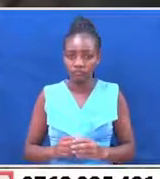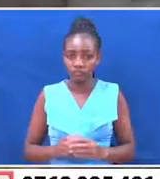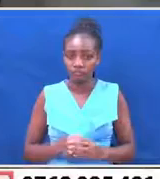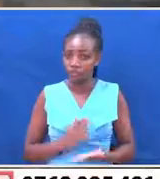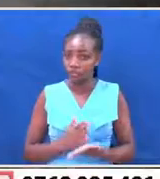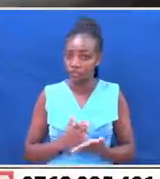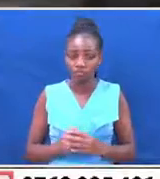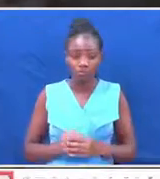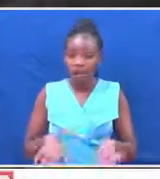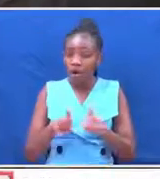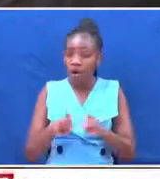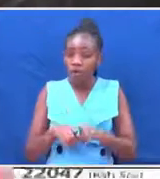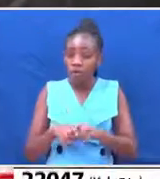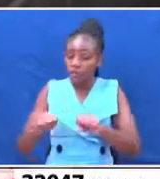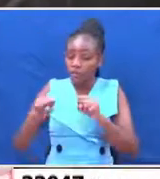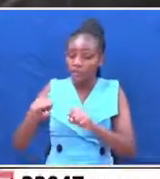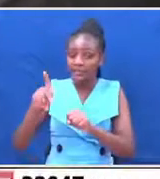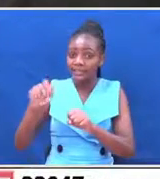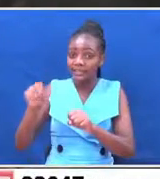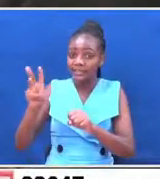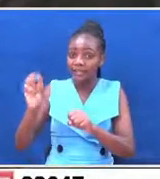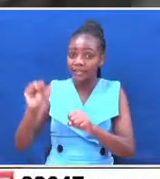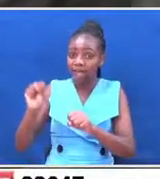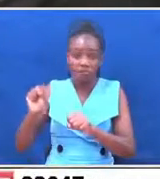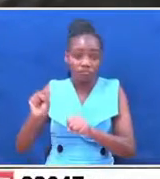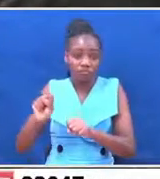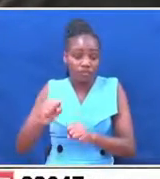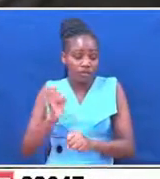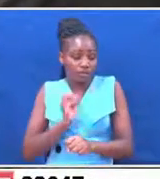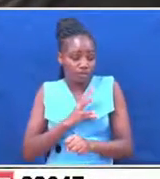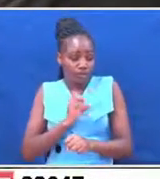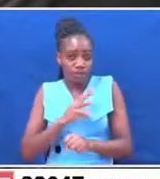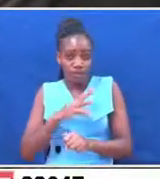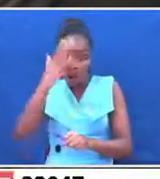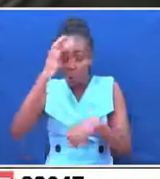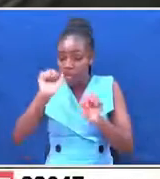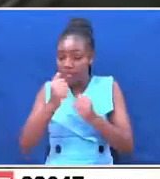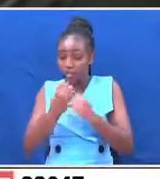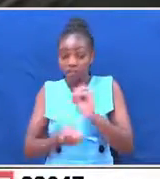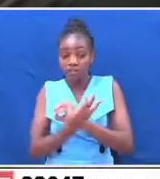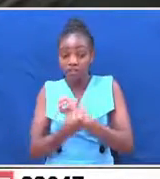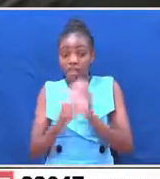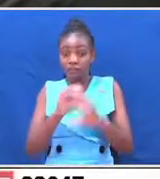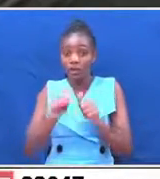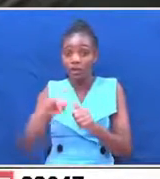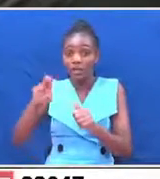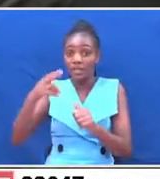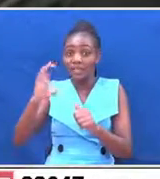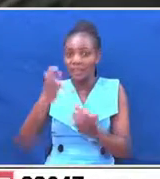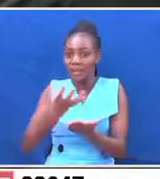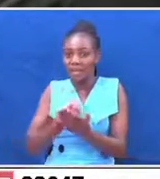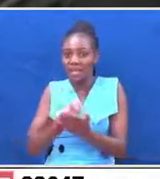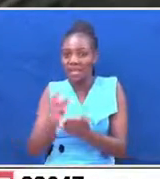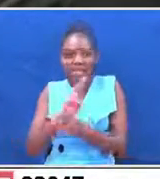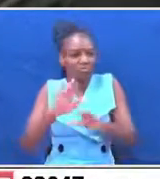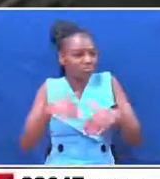meeting. Aidha, wakuu wa Kemsa walikuwa na wakati mgumu kuelezea iwapo fedha za mradi wa afya bora kwa wote UHC